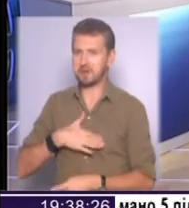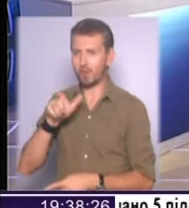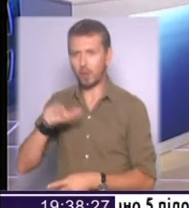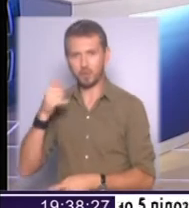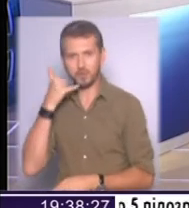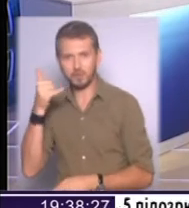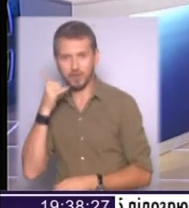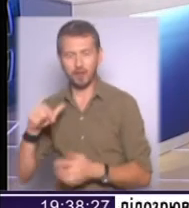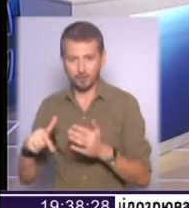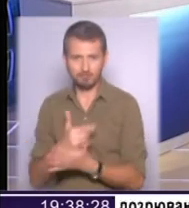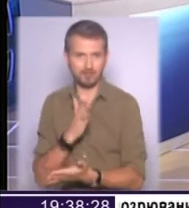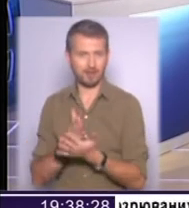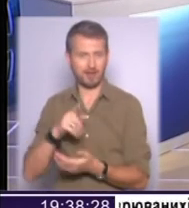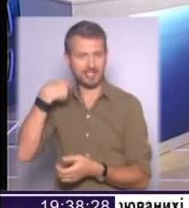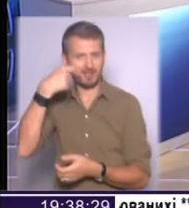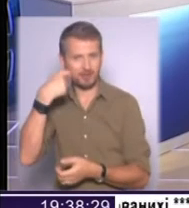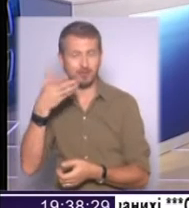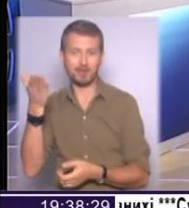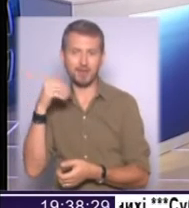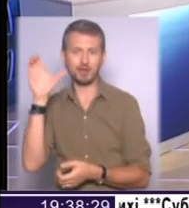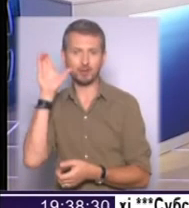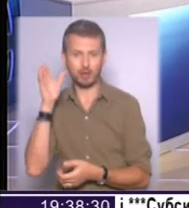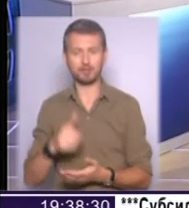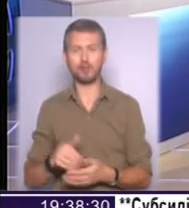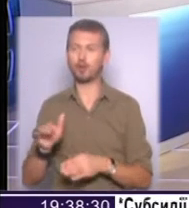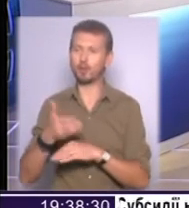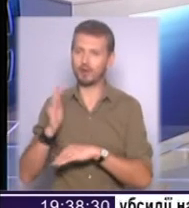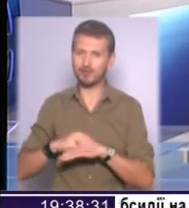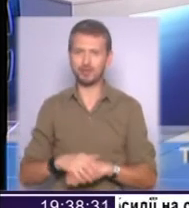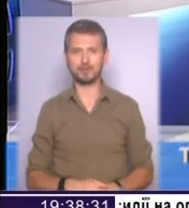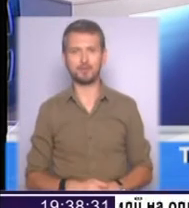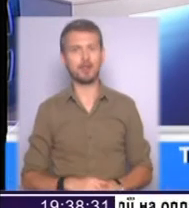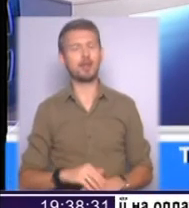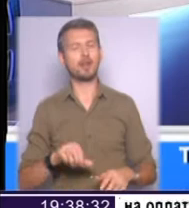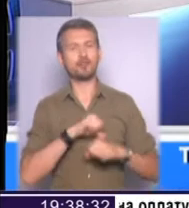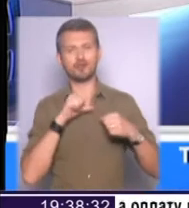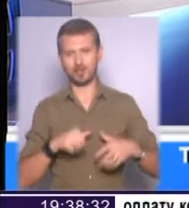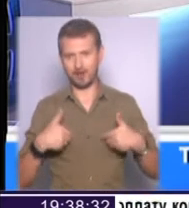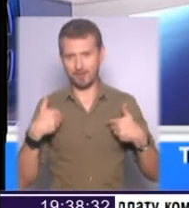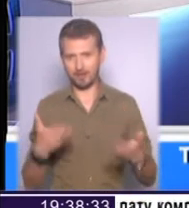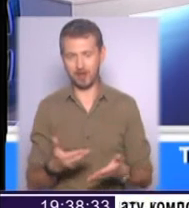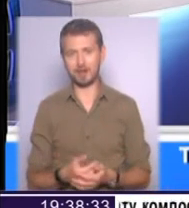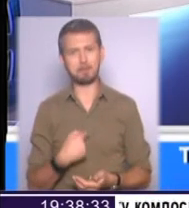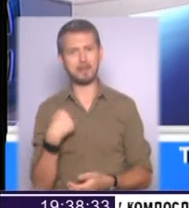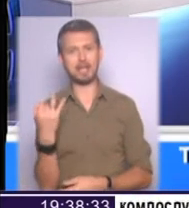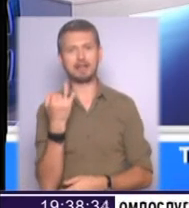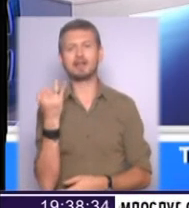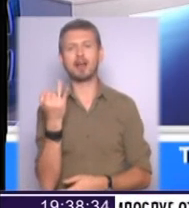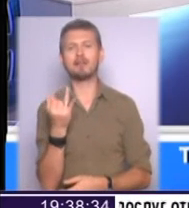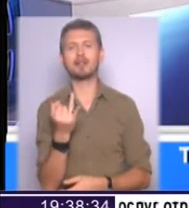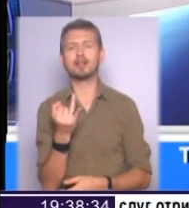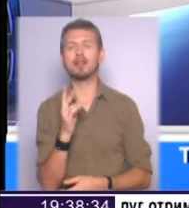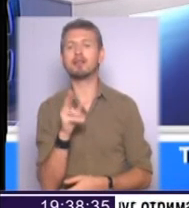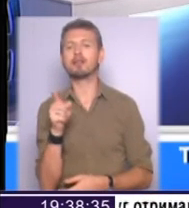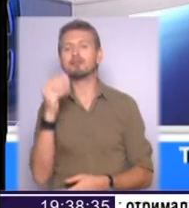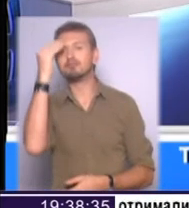тому що знову маємо дзвінок, багато сьогодні дзвінків. Вечір добрий. Щире вітання. Власне, мене цікавить, наскільки ви